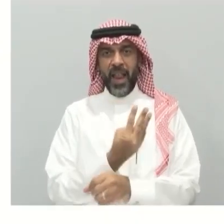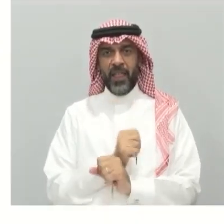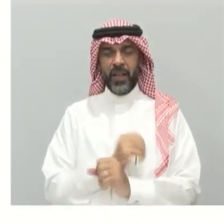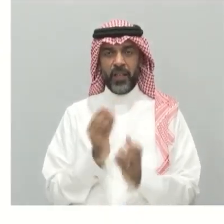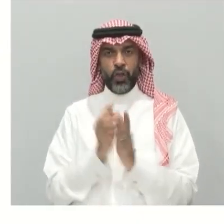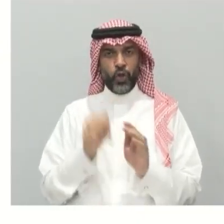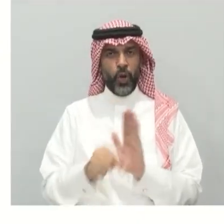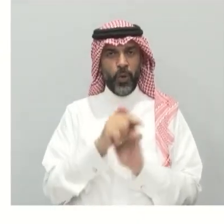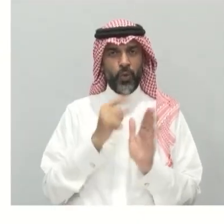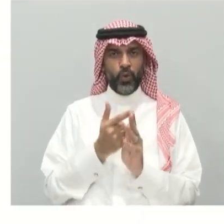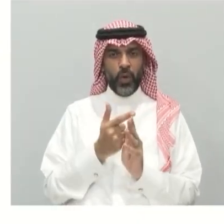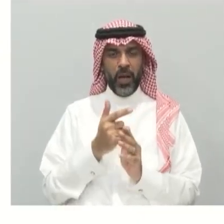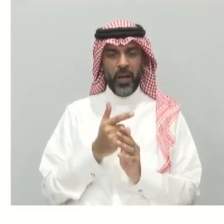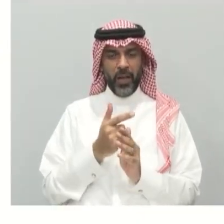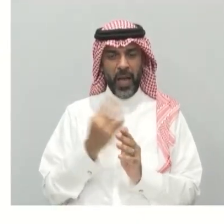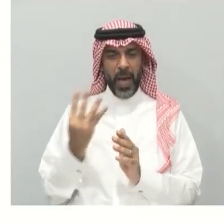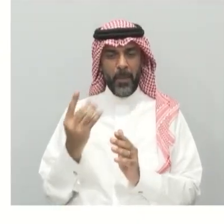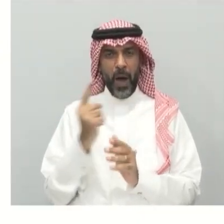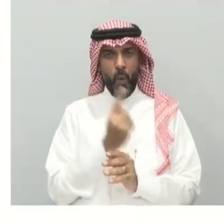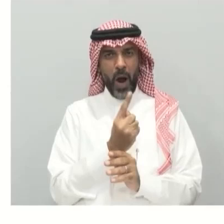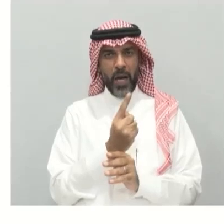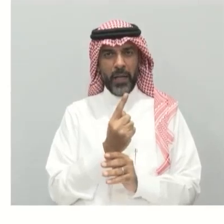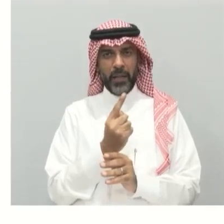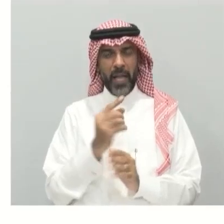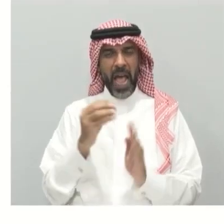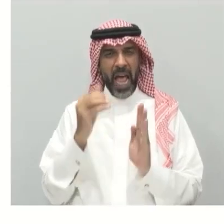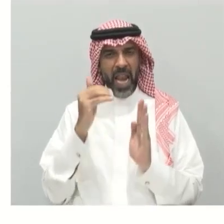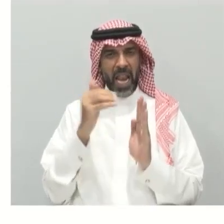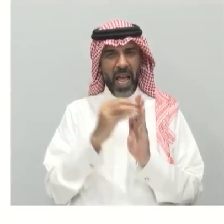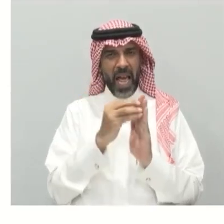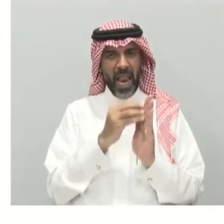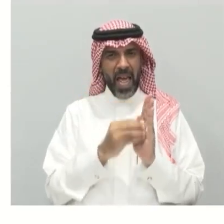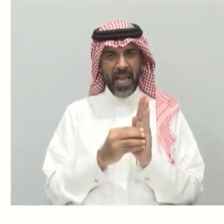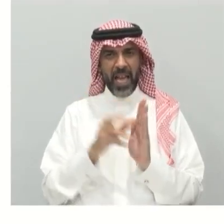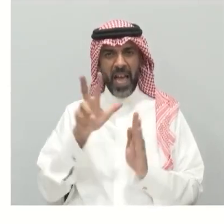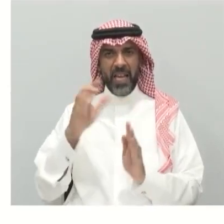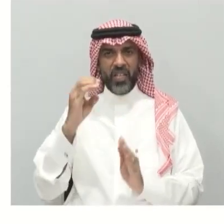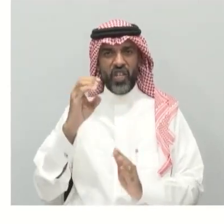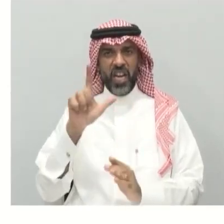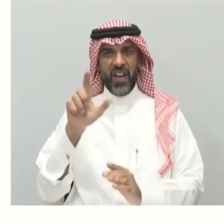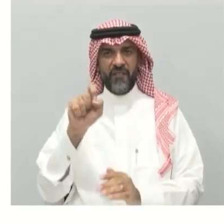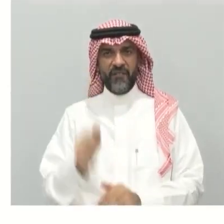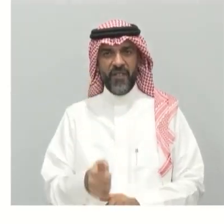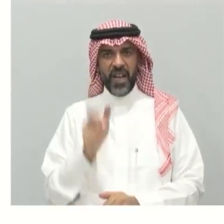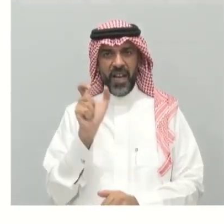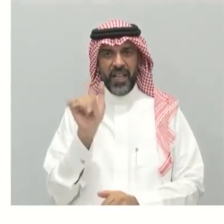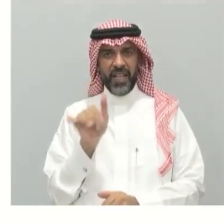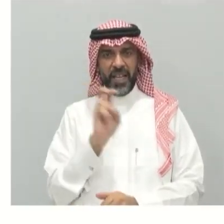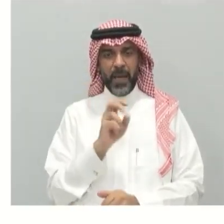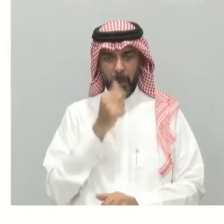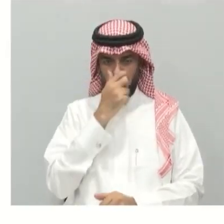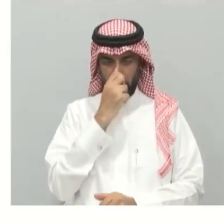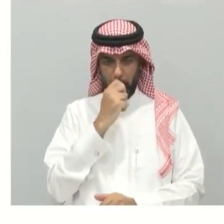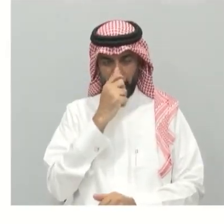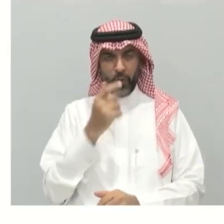سوف يكون بعنوان 4 واحد الخلايا الجلفانيه بناخذ فيه ان شاء الله كيمياء